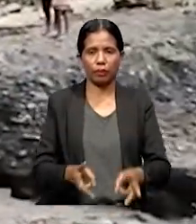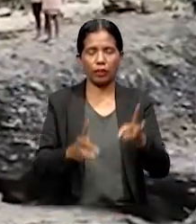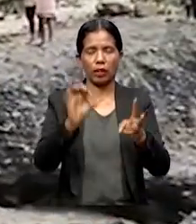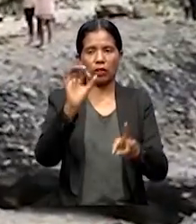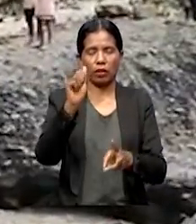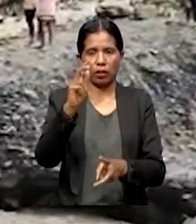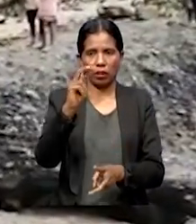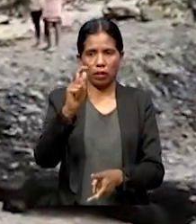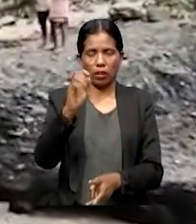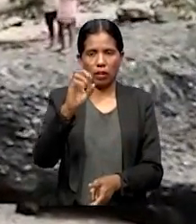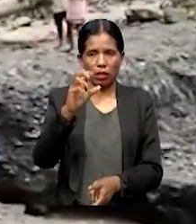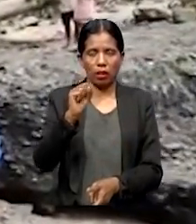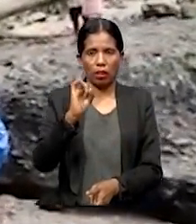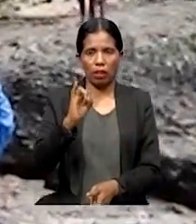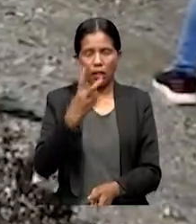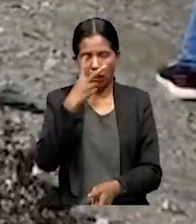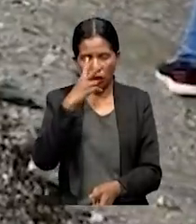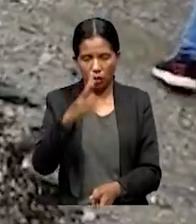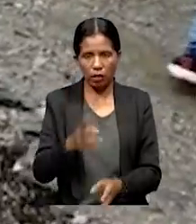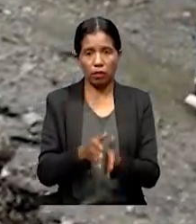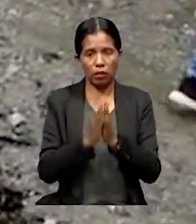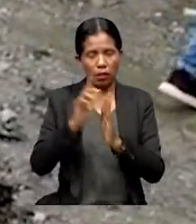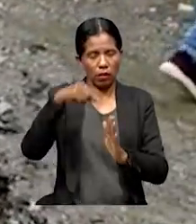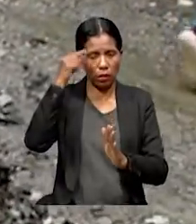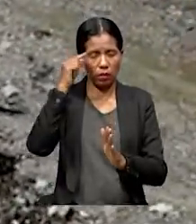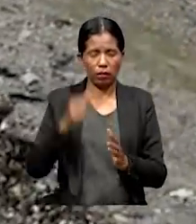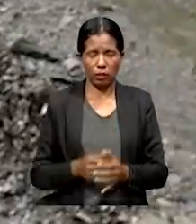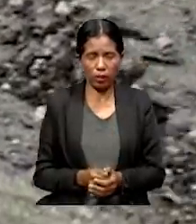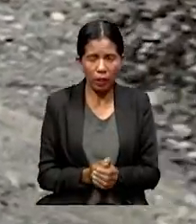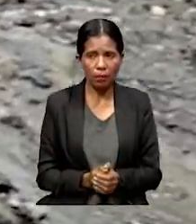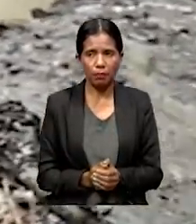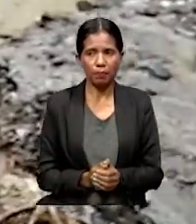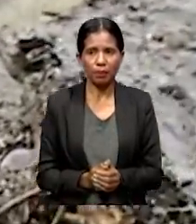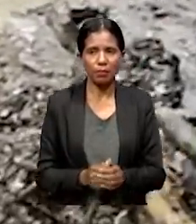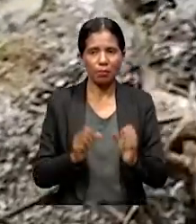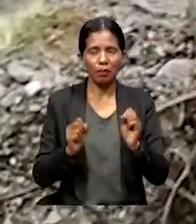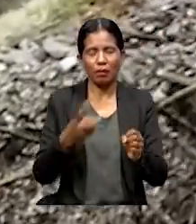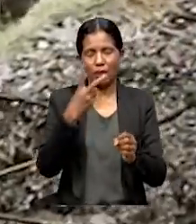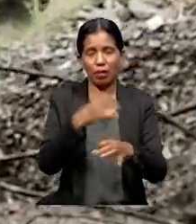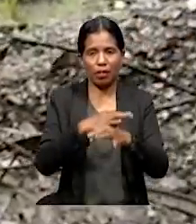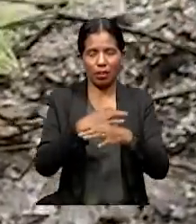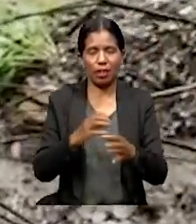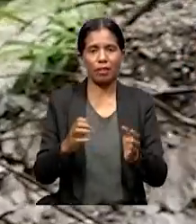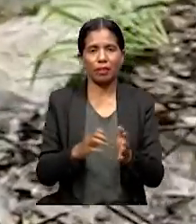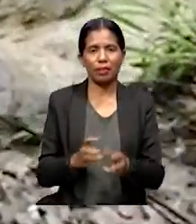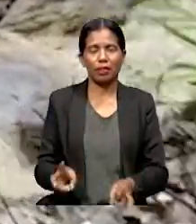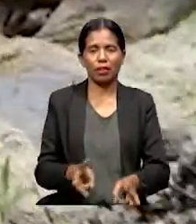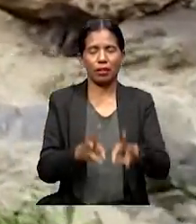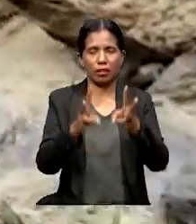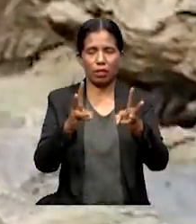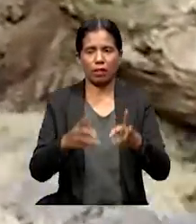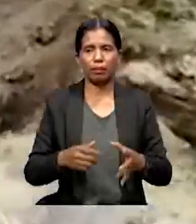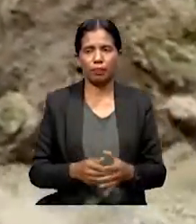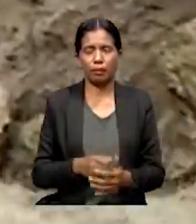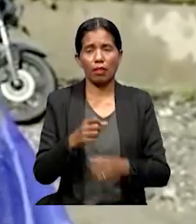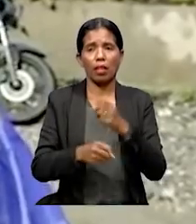rasik inundasau nebe akontese, tamanen ya husu ba governo atu bele hadia estrada refere, ho di fasilita komunidade ne movimento. Ina barakona,